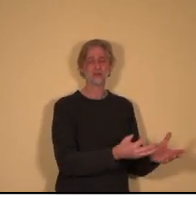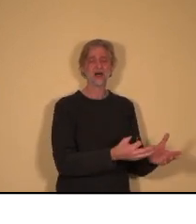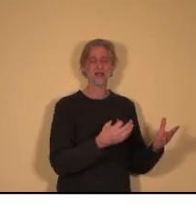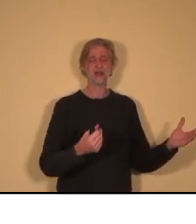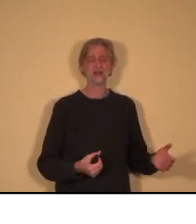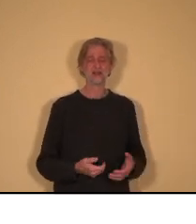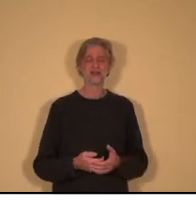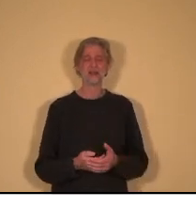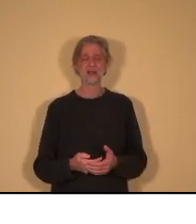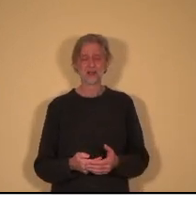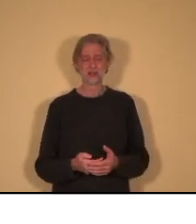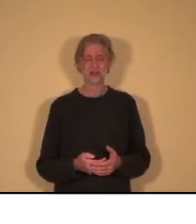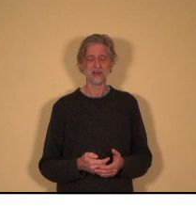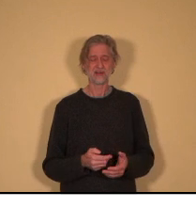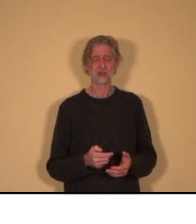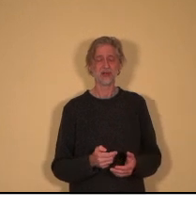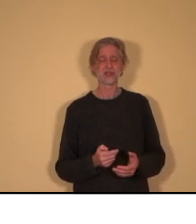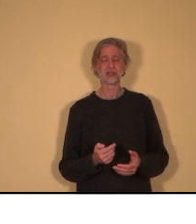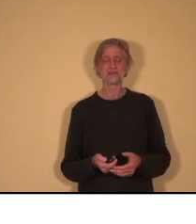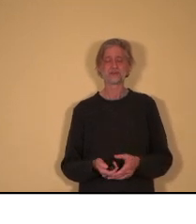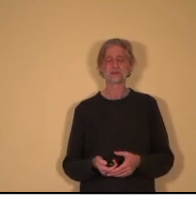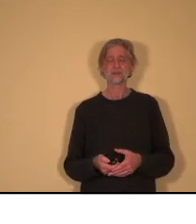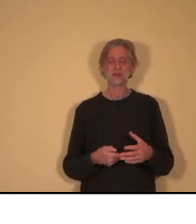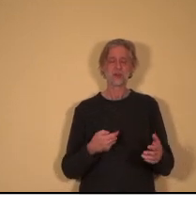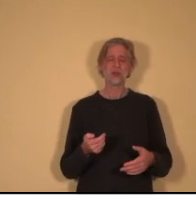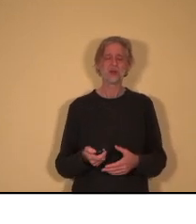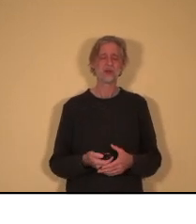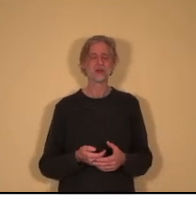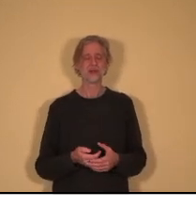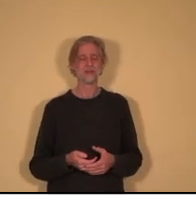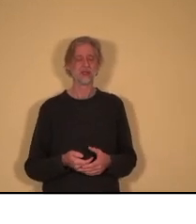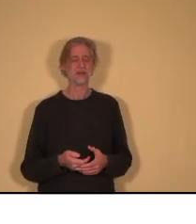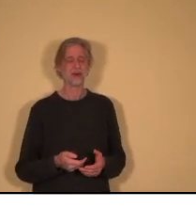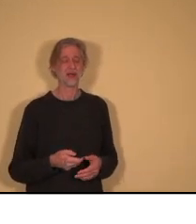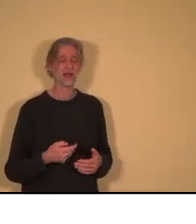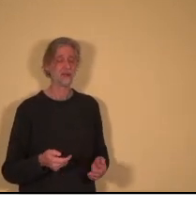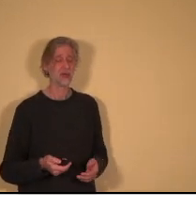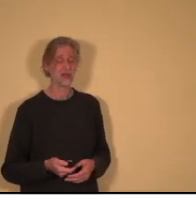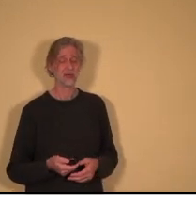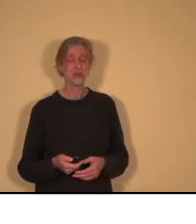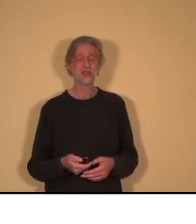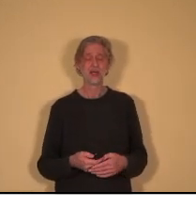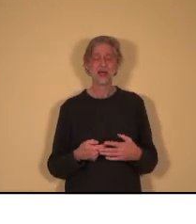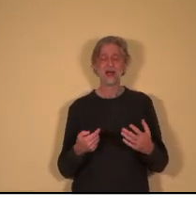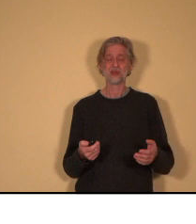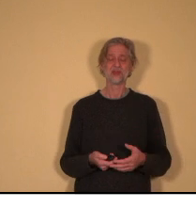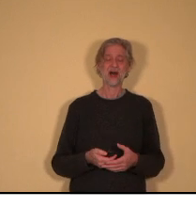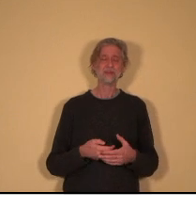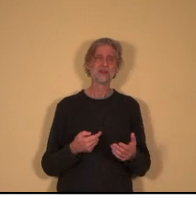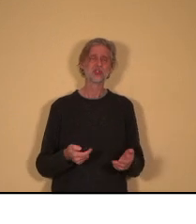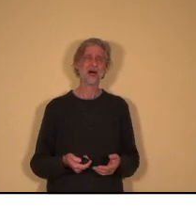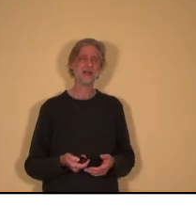es speichern, das ist die Storage. Und gehen wir mal der Reihenfolge nach durch. Also